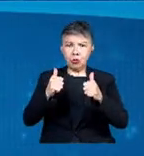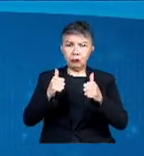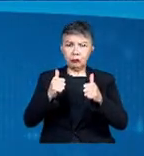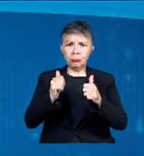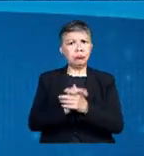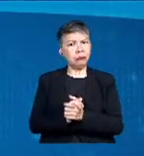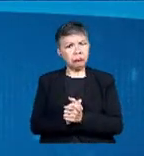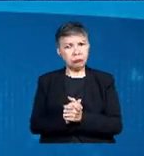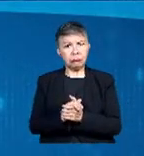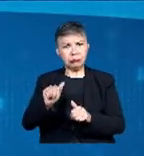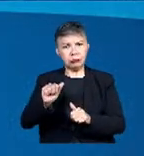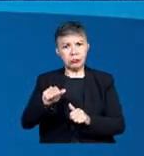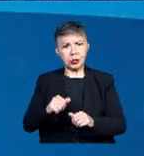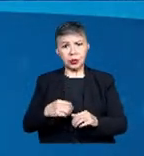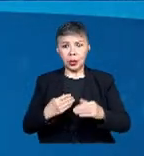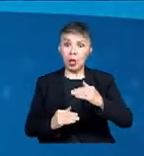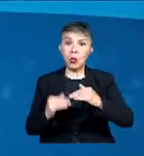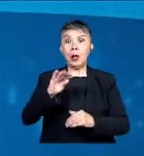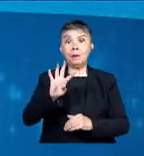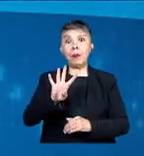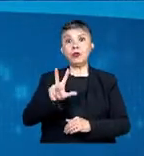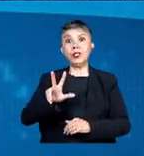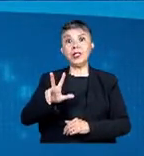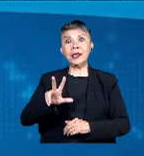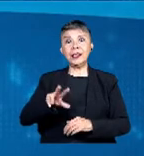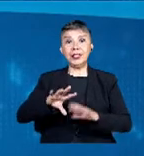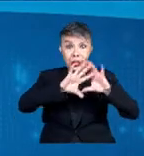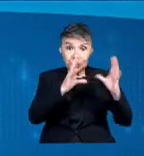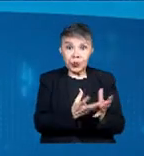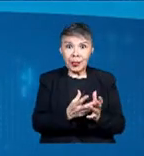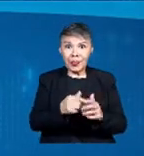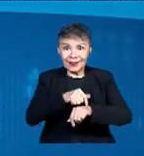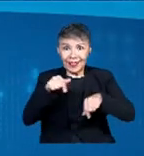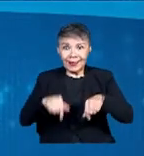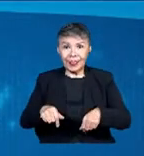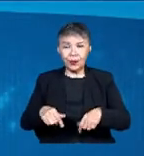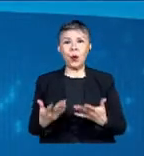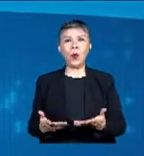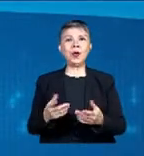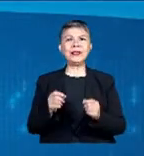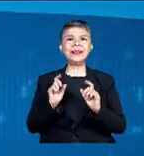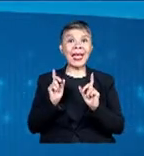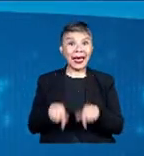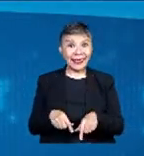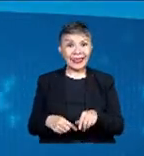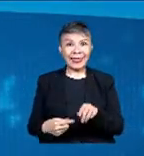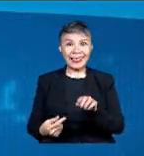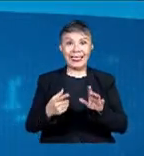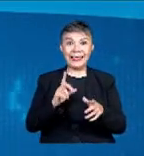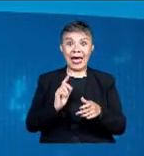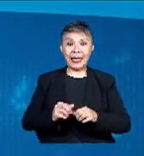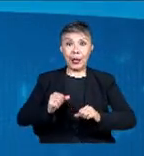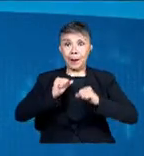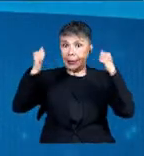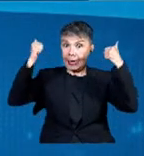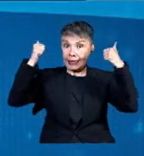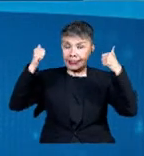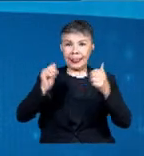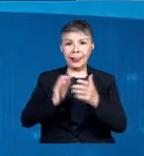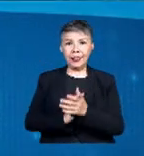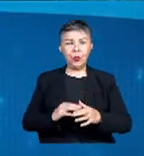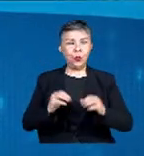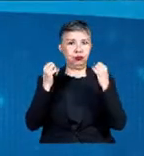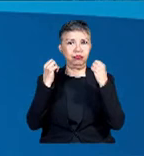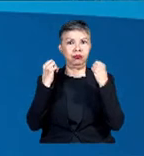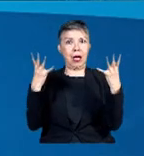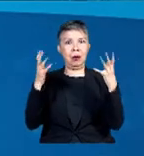itu. Peringkat 43 dunia sekarang ini kita. Jadi saya kira kalau dari sisi prestasi, ini